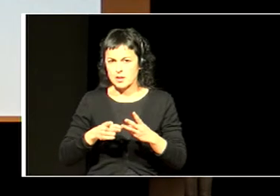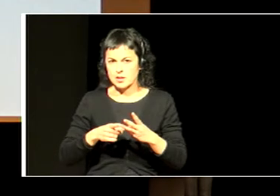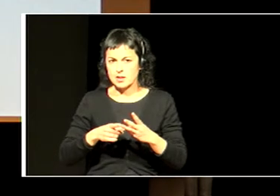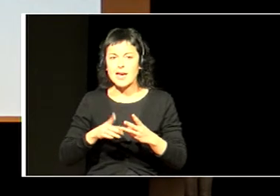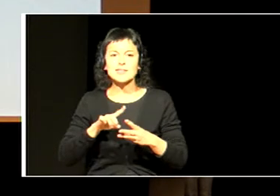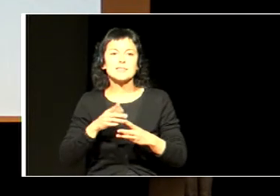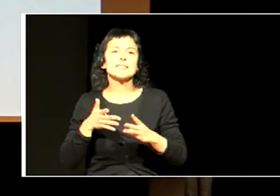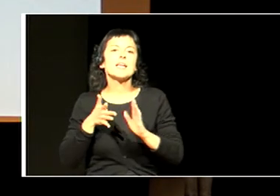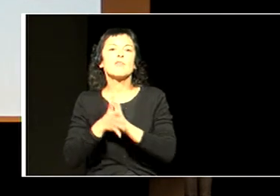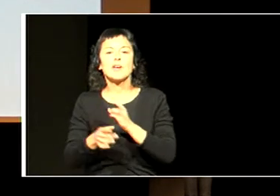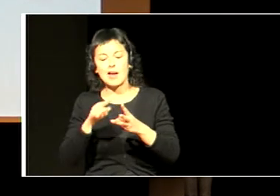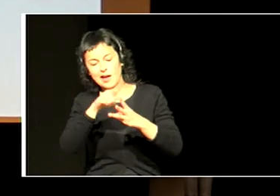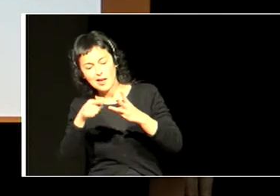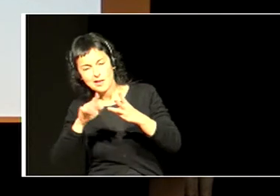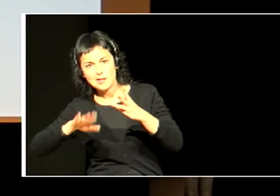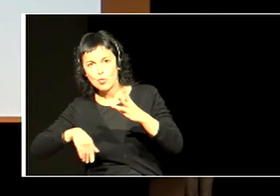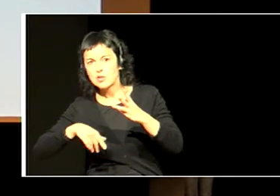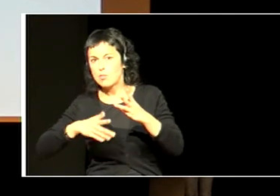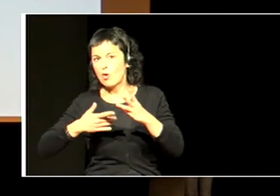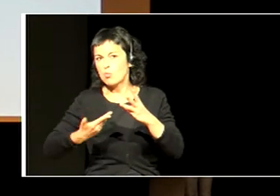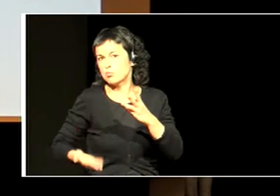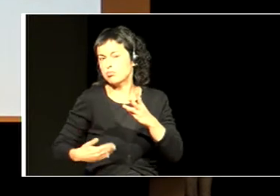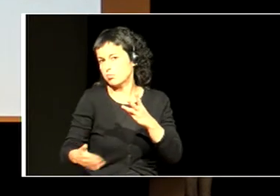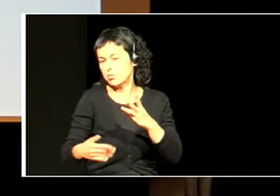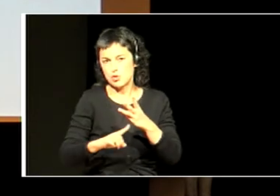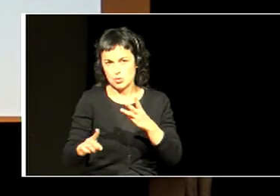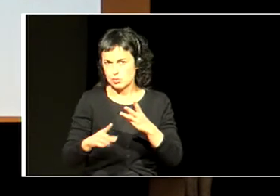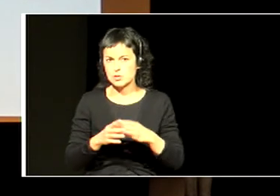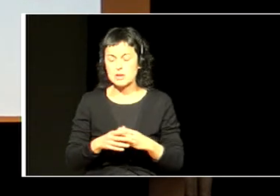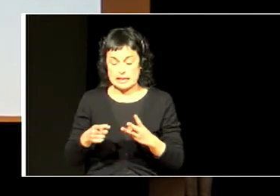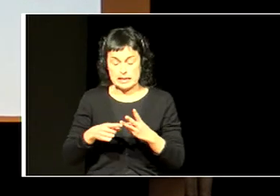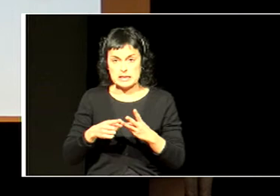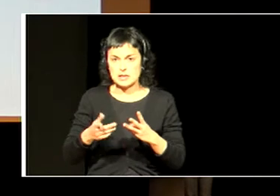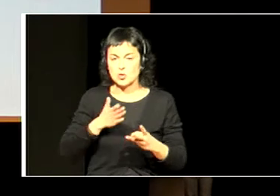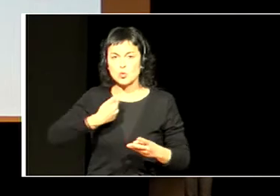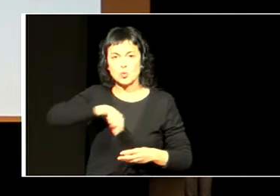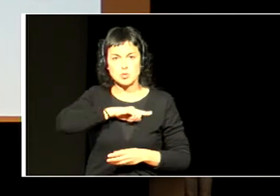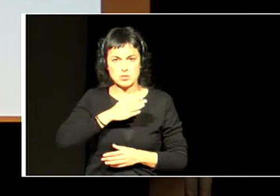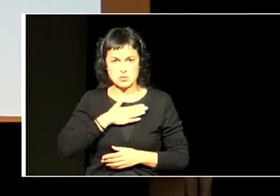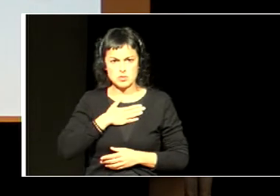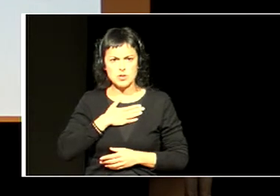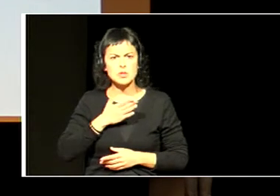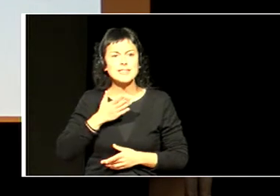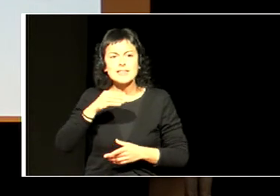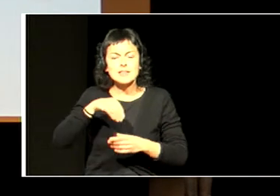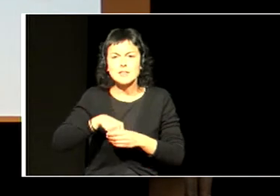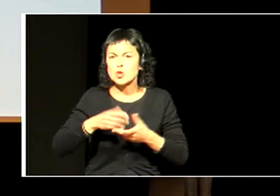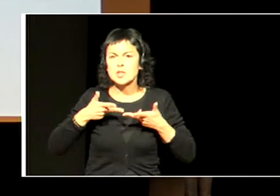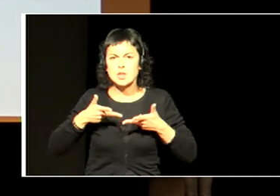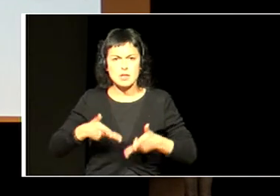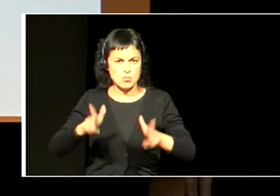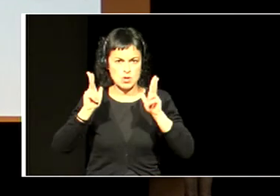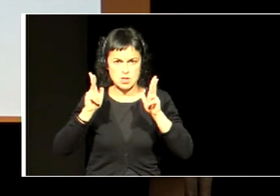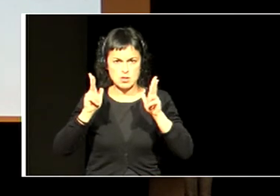lehentasunak, baina hirugarrena dela partaidetza. Gure ikastetzea demokratikoa da, eta benetan sinesten dugu demokratikoa izan behar dela, eta ezitu